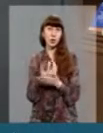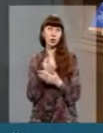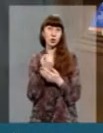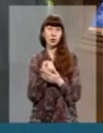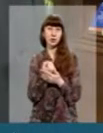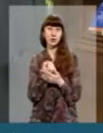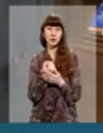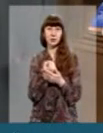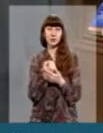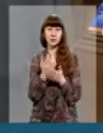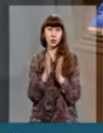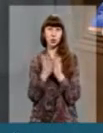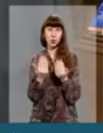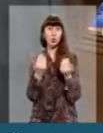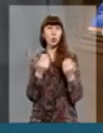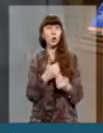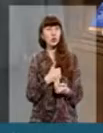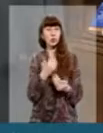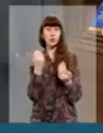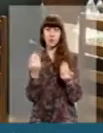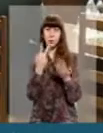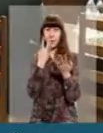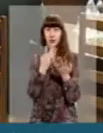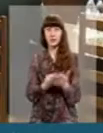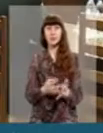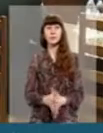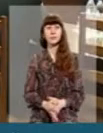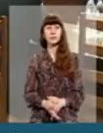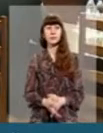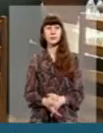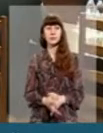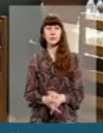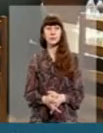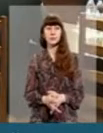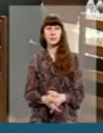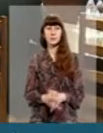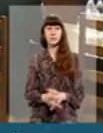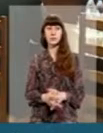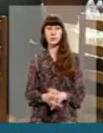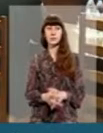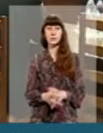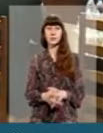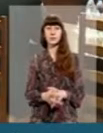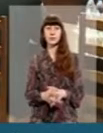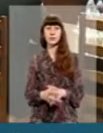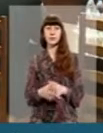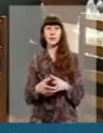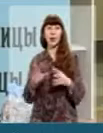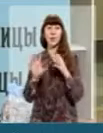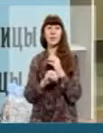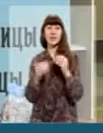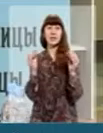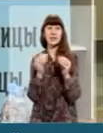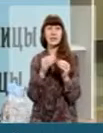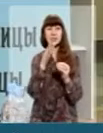книга, которую я сегодня хочу представить нашей общественности. Кардинальные политические и экономические перемены последнего